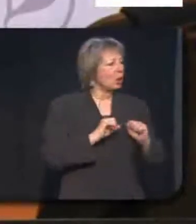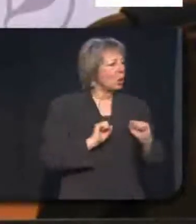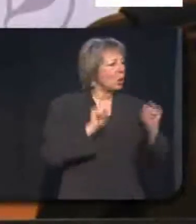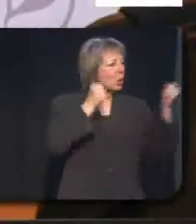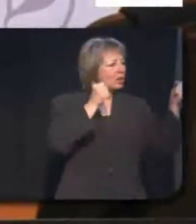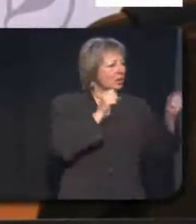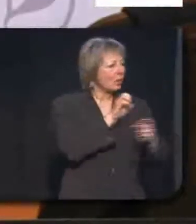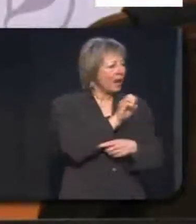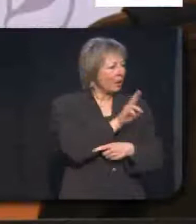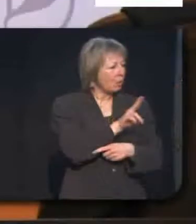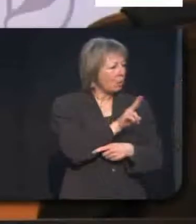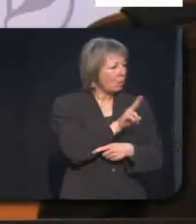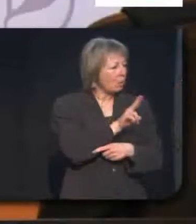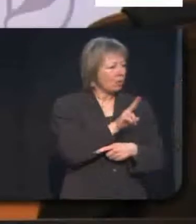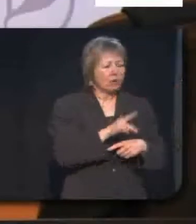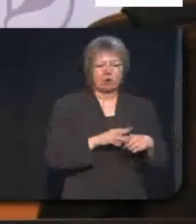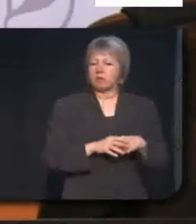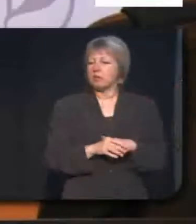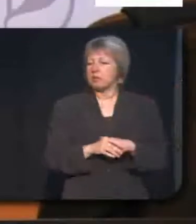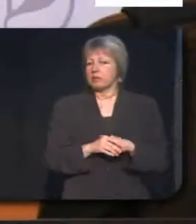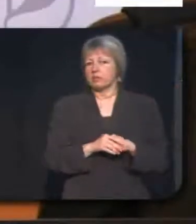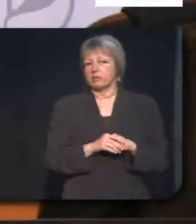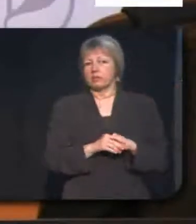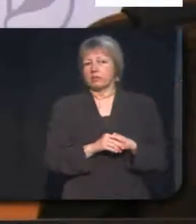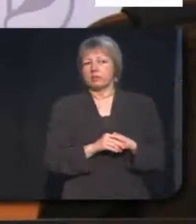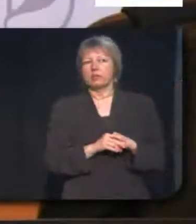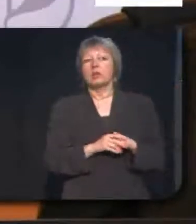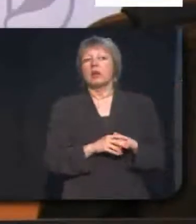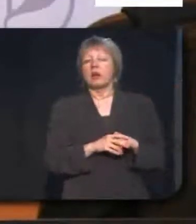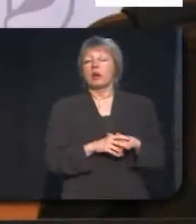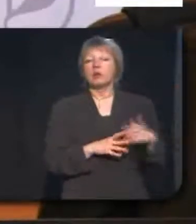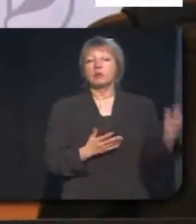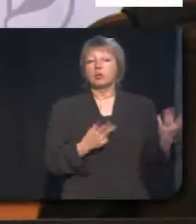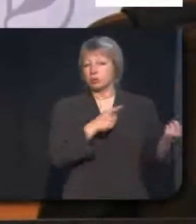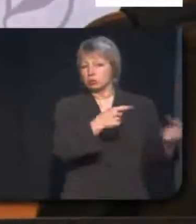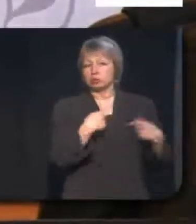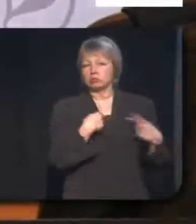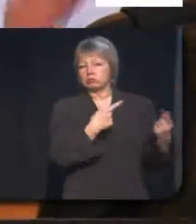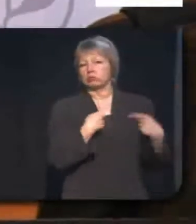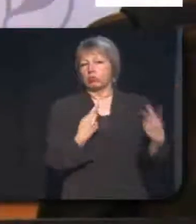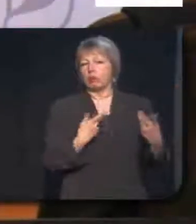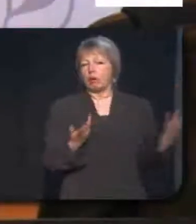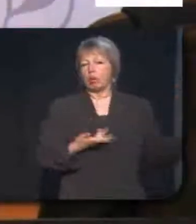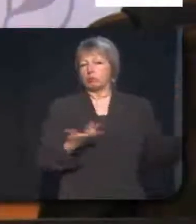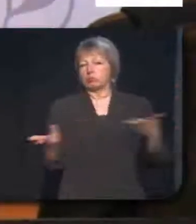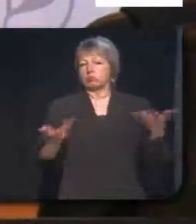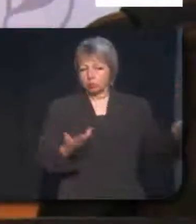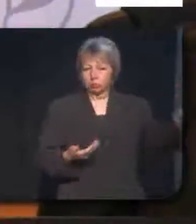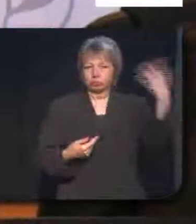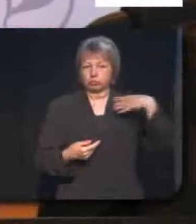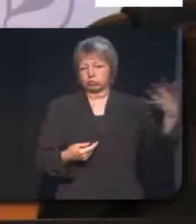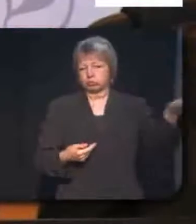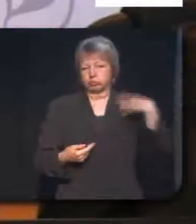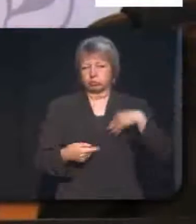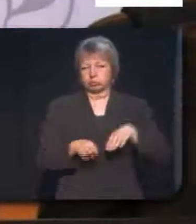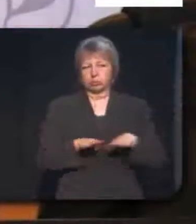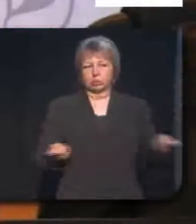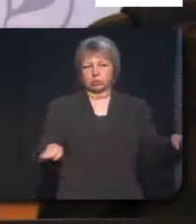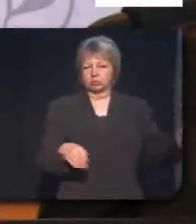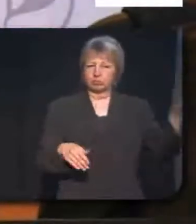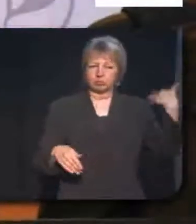alius bist du an ach du mir egal kommt hoch